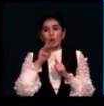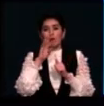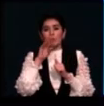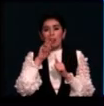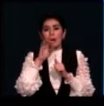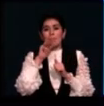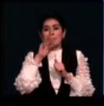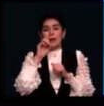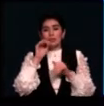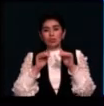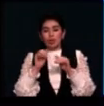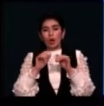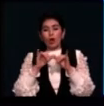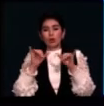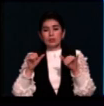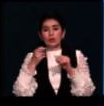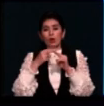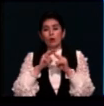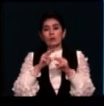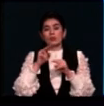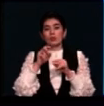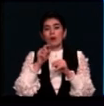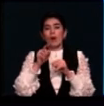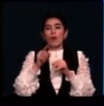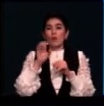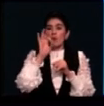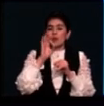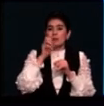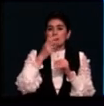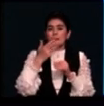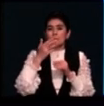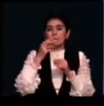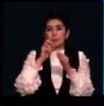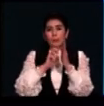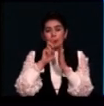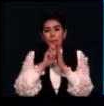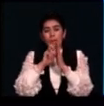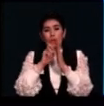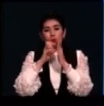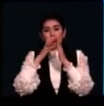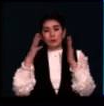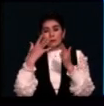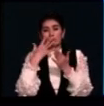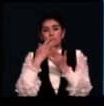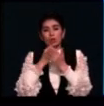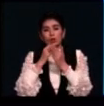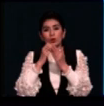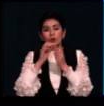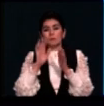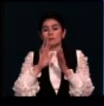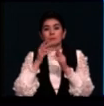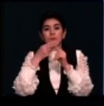Molekulyar massaning ortib borishi bilan quyi molekulyar moddalarning uchuvchanligi, keyin o'ziga xos